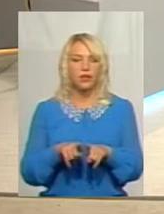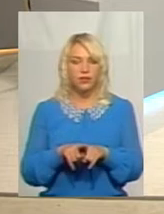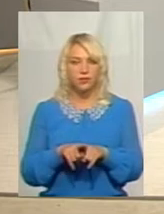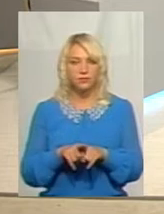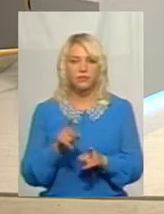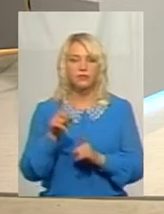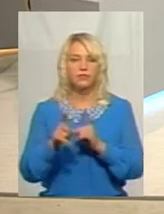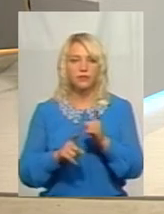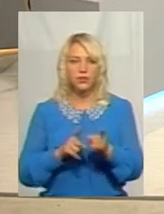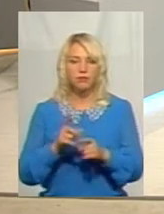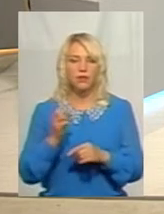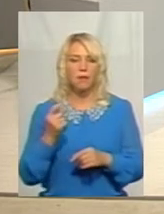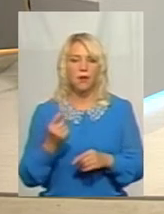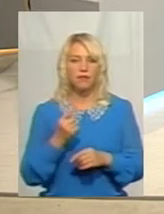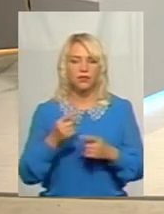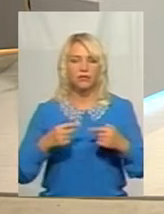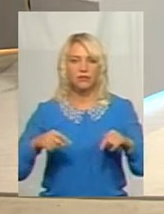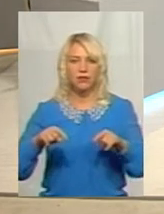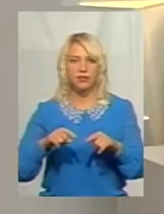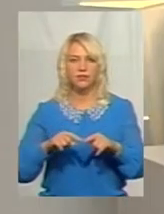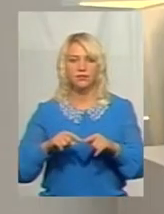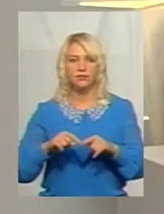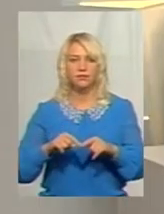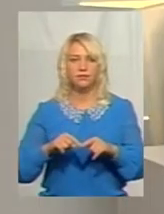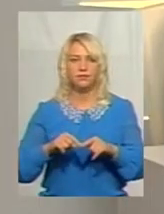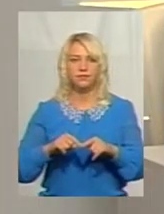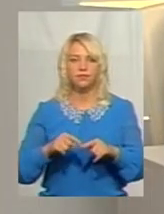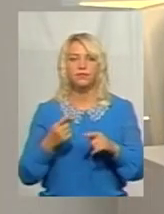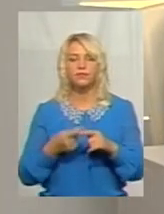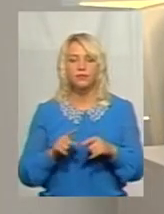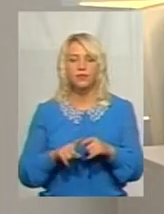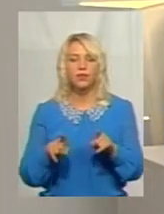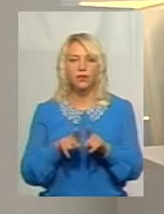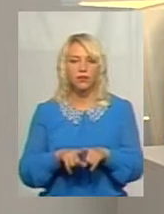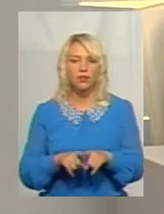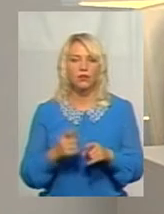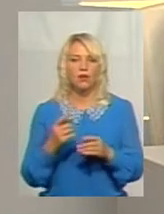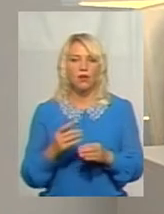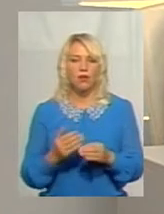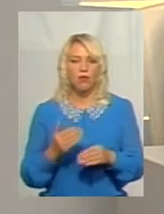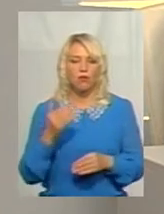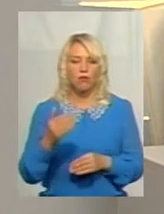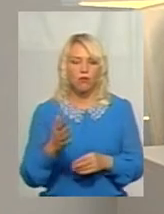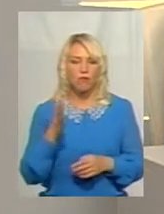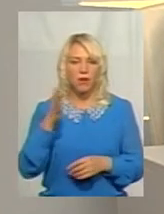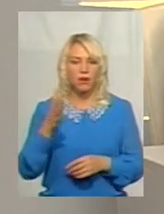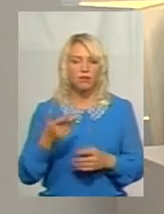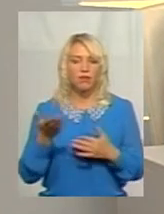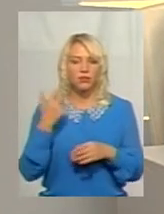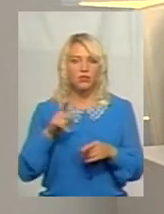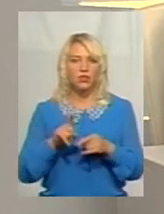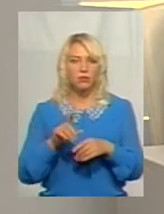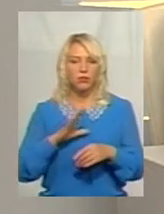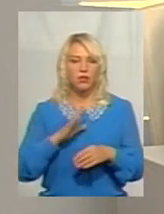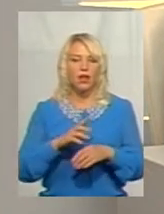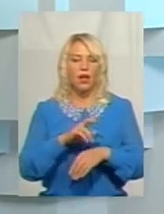отакі зміни на первинній ланці – це такий суттєвий крок вперед. Хоча й раніше такі були, тобто амбулаторії